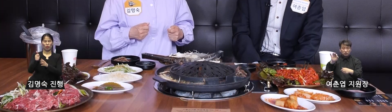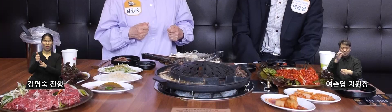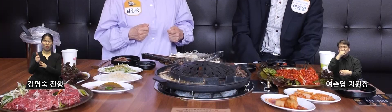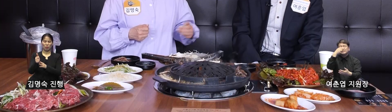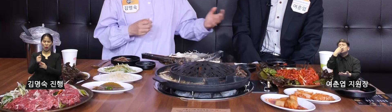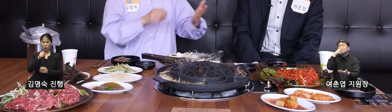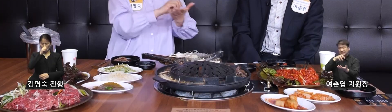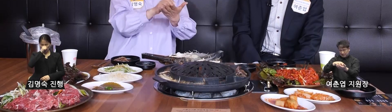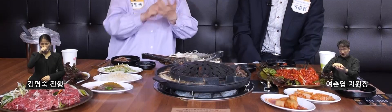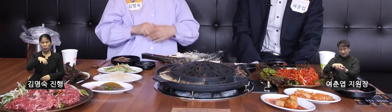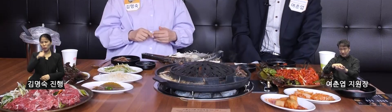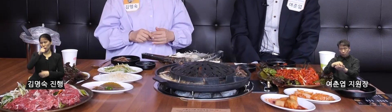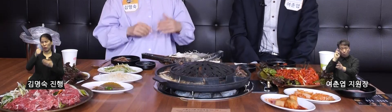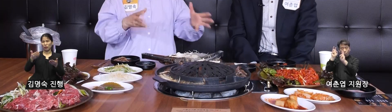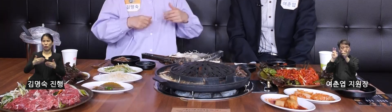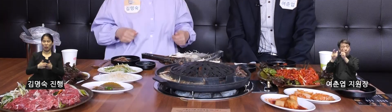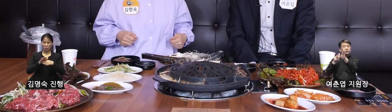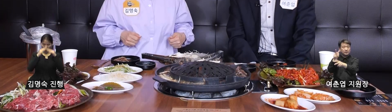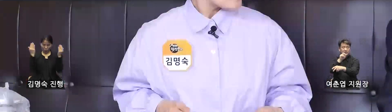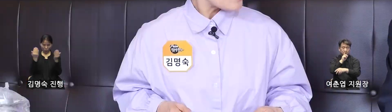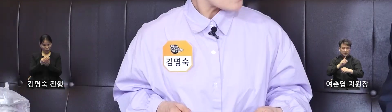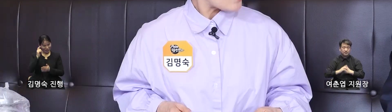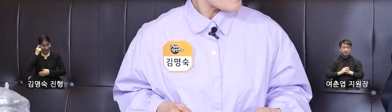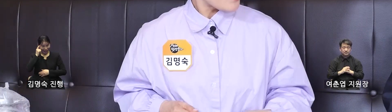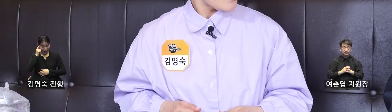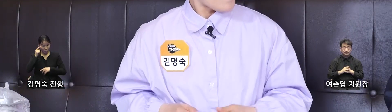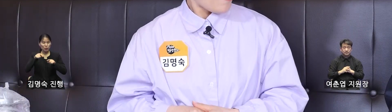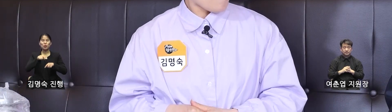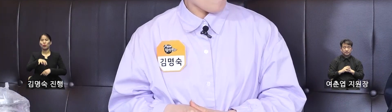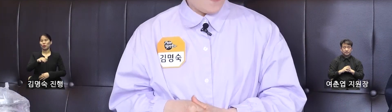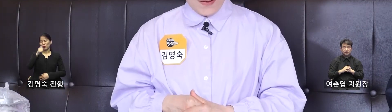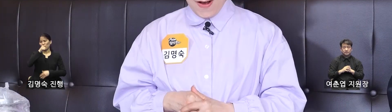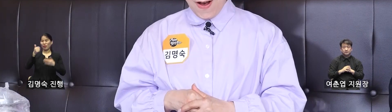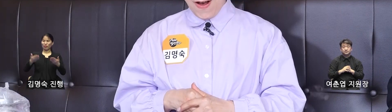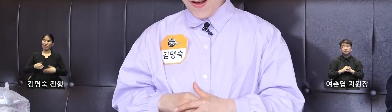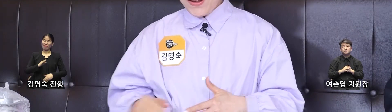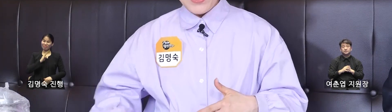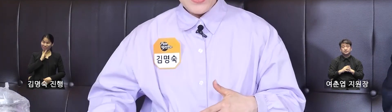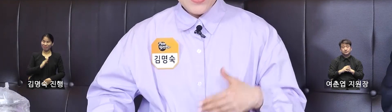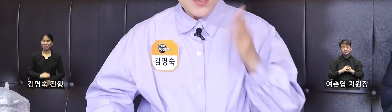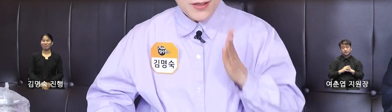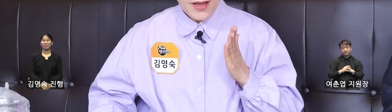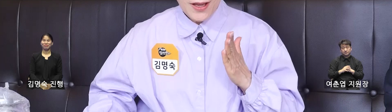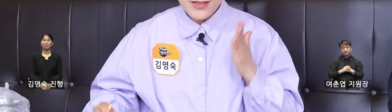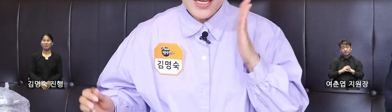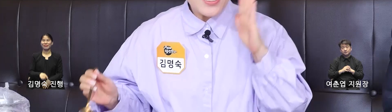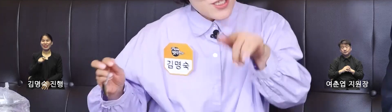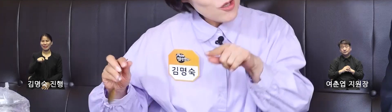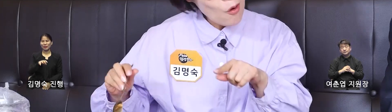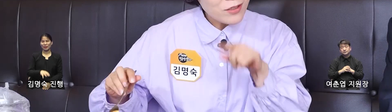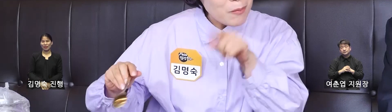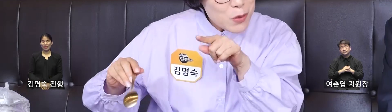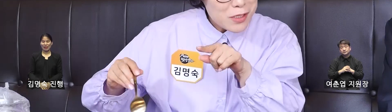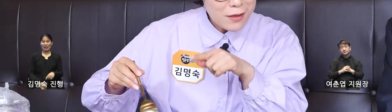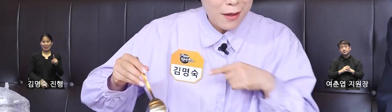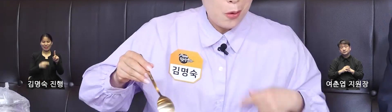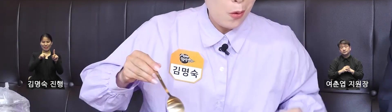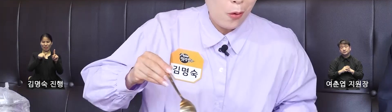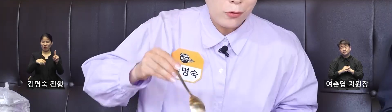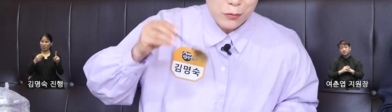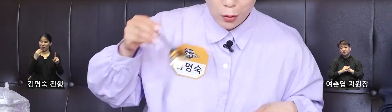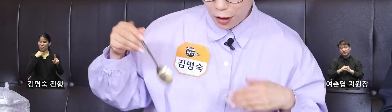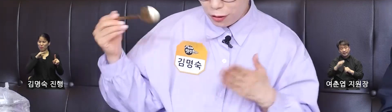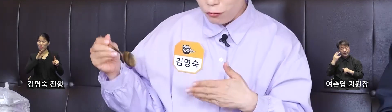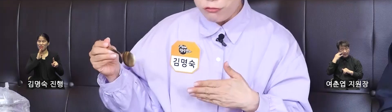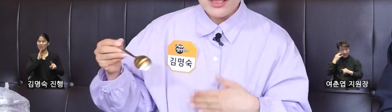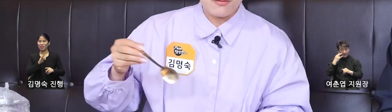것을 소개해 주셔. 그걸 다 계산하고 이렇게 또 여기를 소개해 주신 거네요. 자, 근데 이게 일석삼조잖아요.